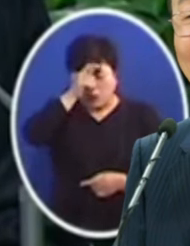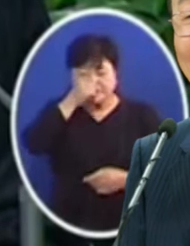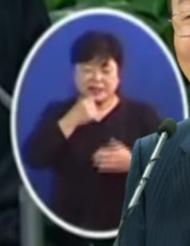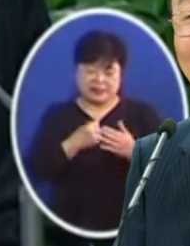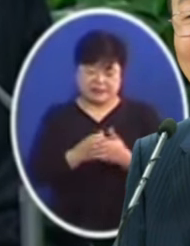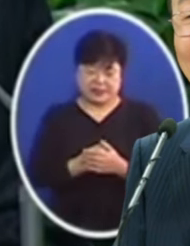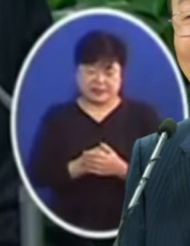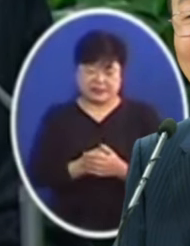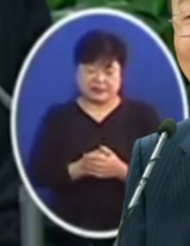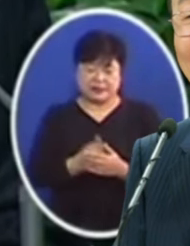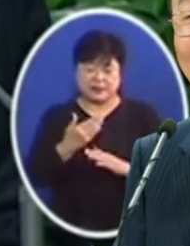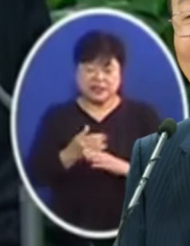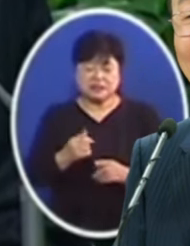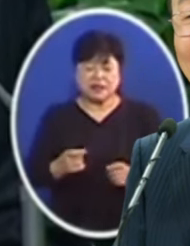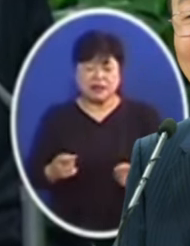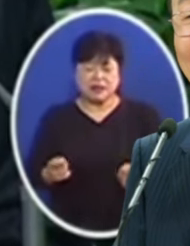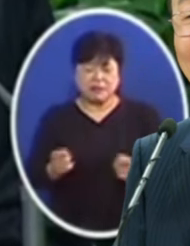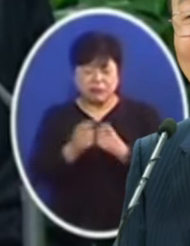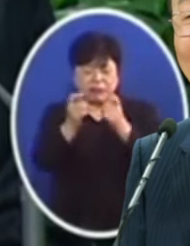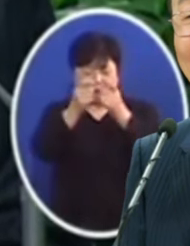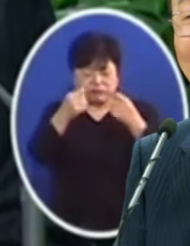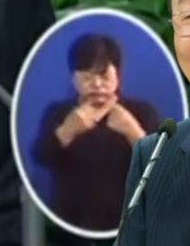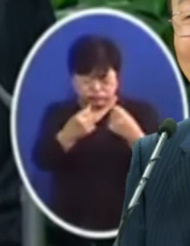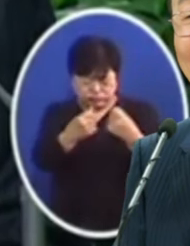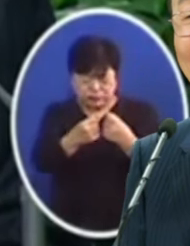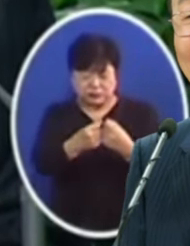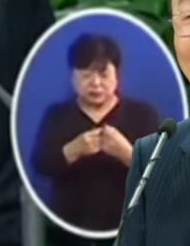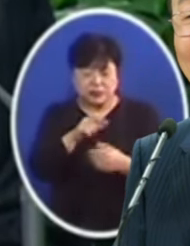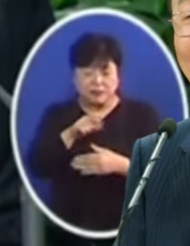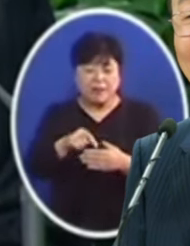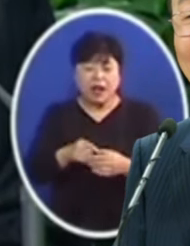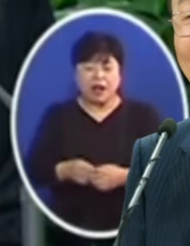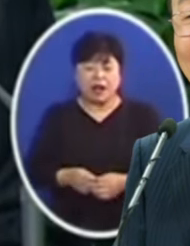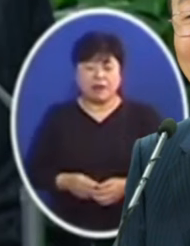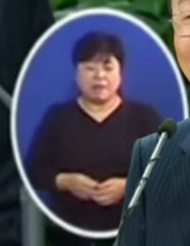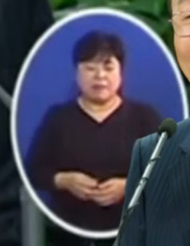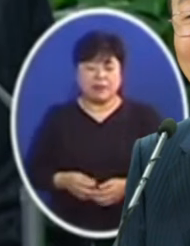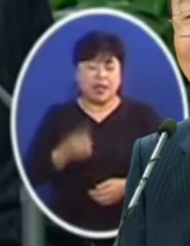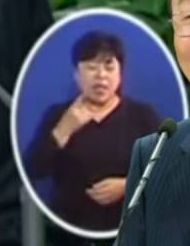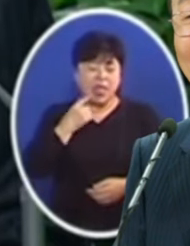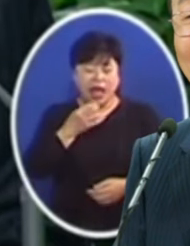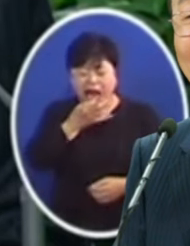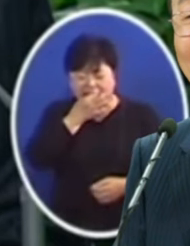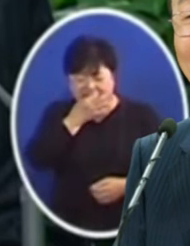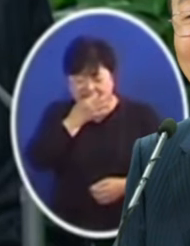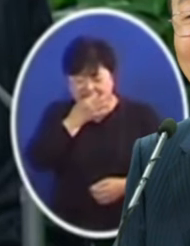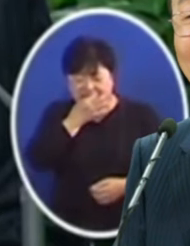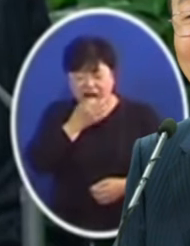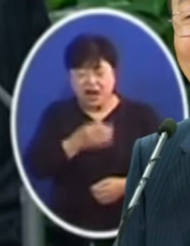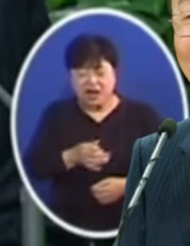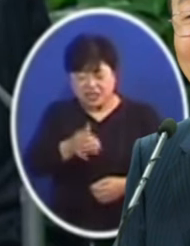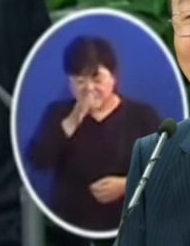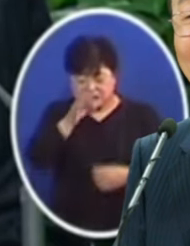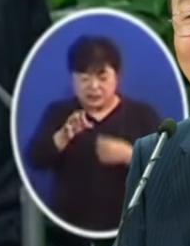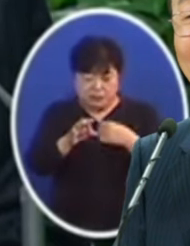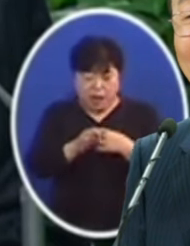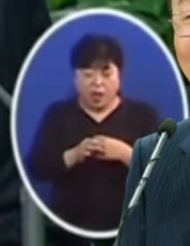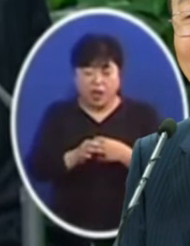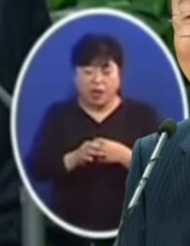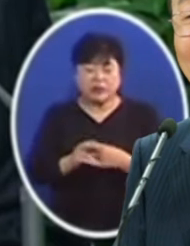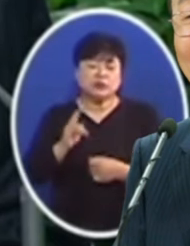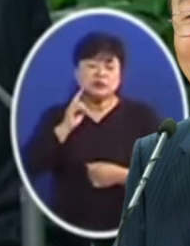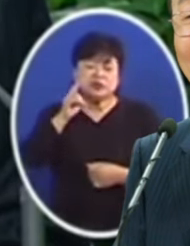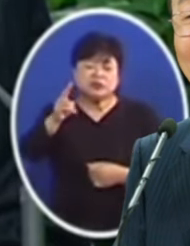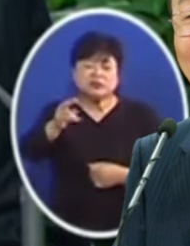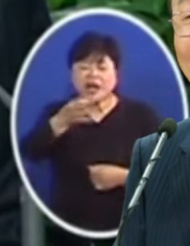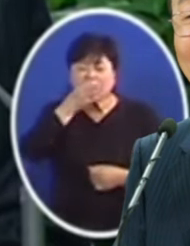것입니다. 사람들과 만나면 부딪힙니다. 마음의 욕심과 탐심이 있으면 자기의 분수 이상할 것을 주려고 하기 때문에